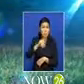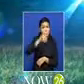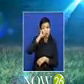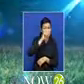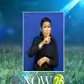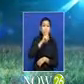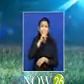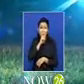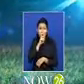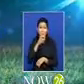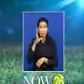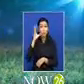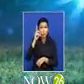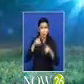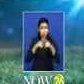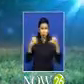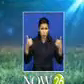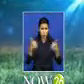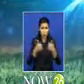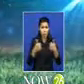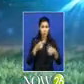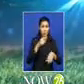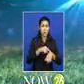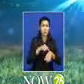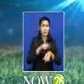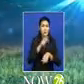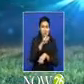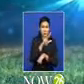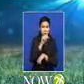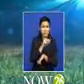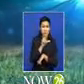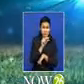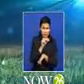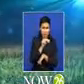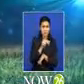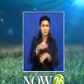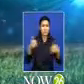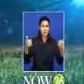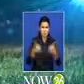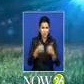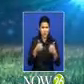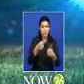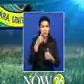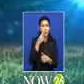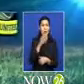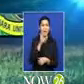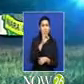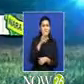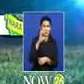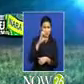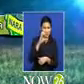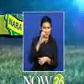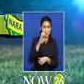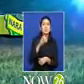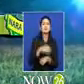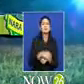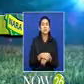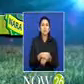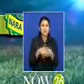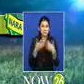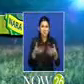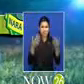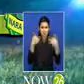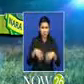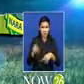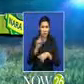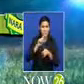วันอาทิตย์นะครับคู่วันพรุ่งนี้ครับบ่าย 3:30 จะเป็นการเจอกันระหว่างโดม FC กับมอนอสกรุงเทพนะครับส่ว